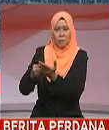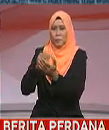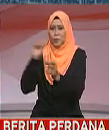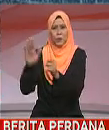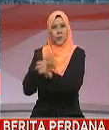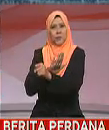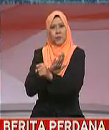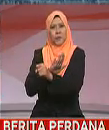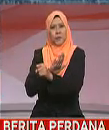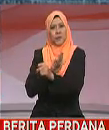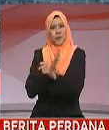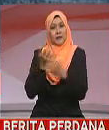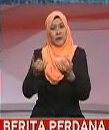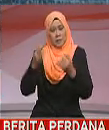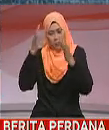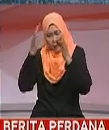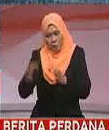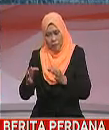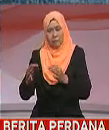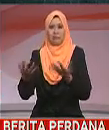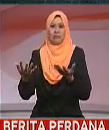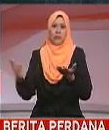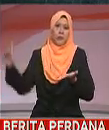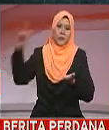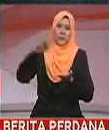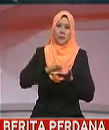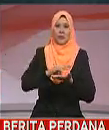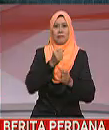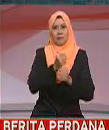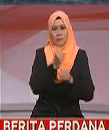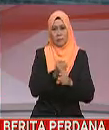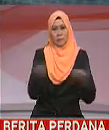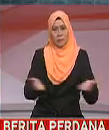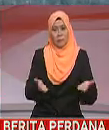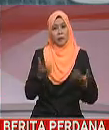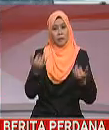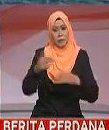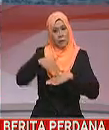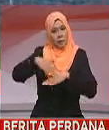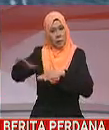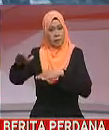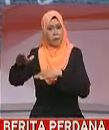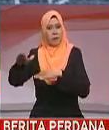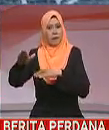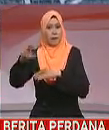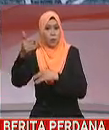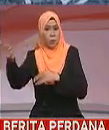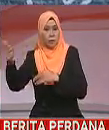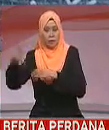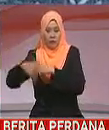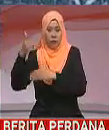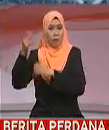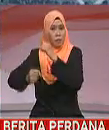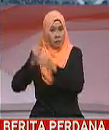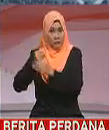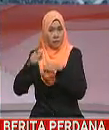Jadi saya memutuskan untuk kerja ke luar negara. Dia pernah hampir dihantar pulang ke Indonesia awal tahun ini.